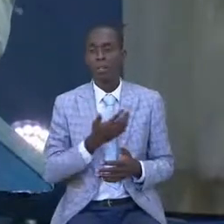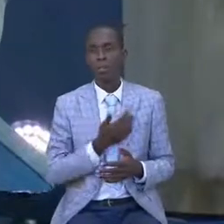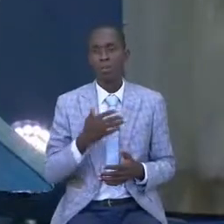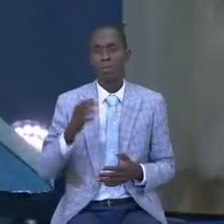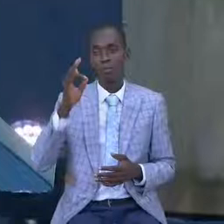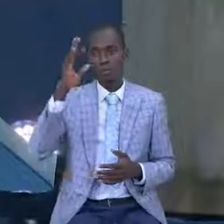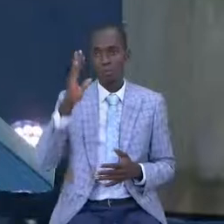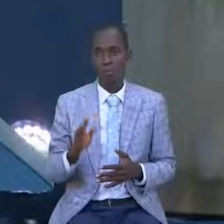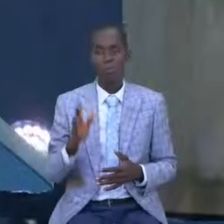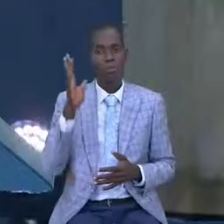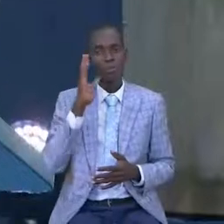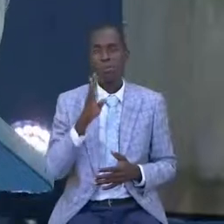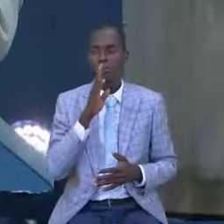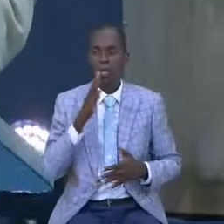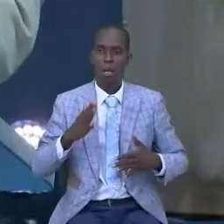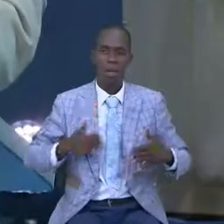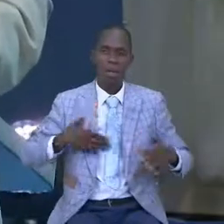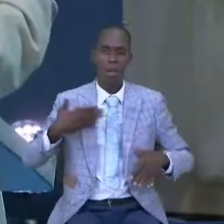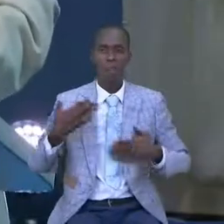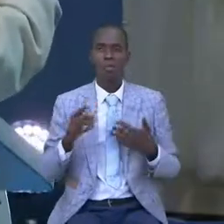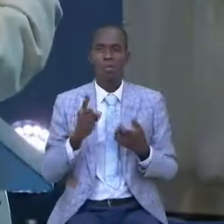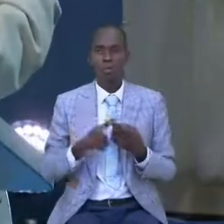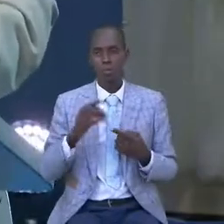plus d'infos après.